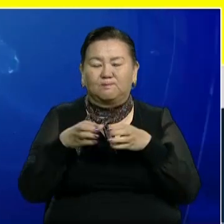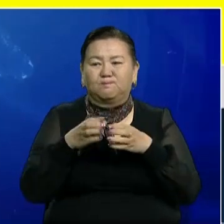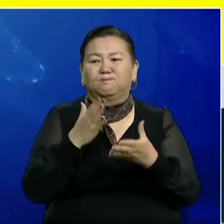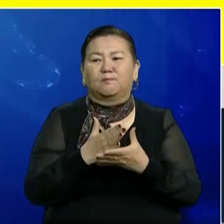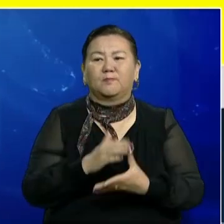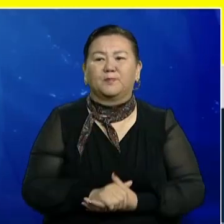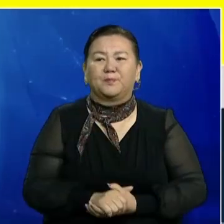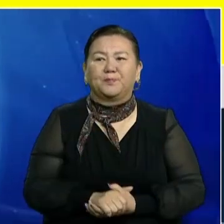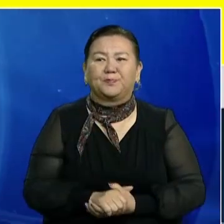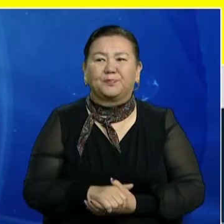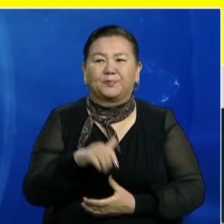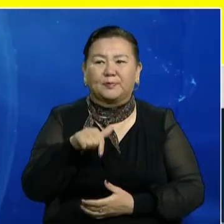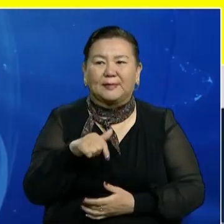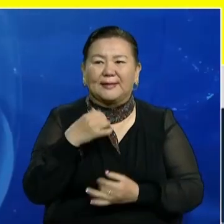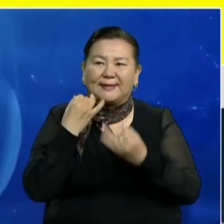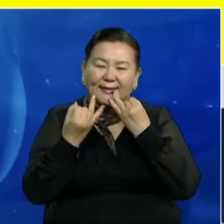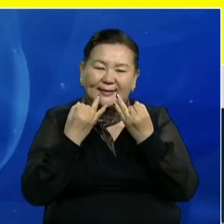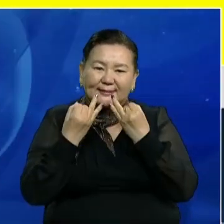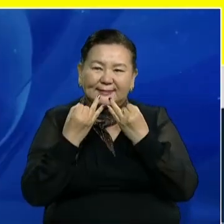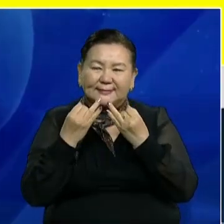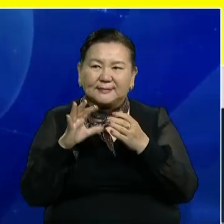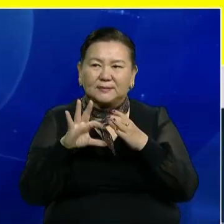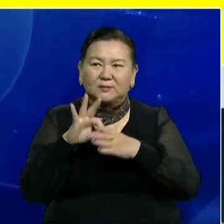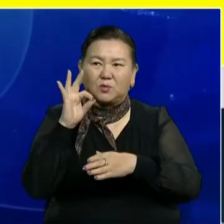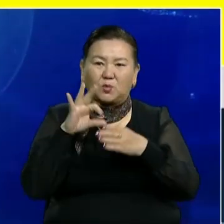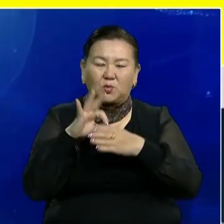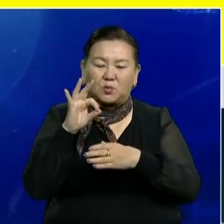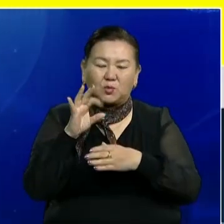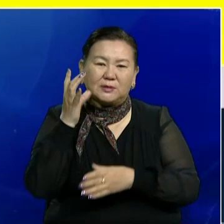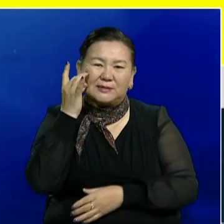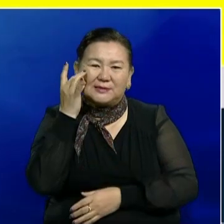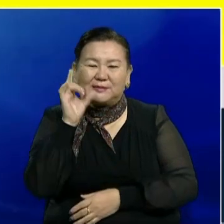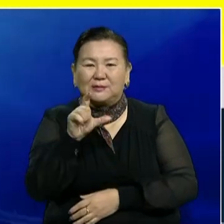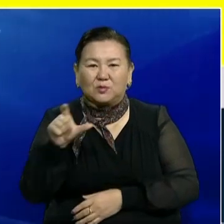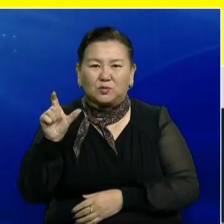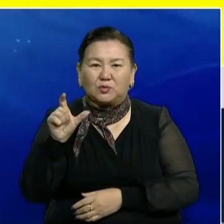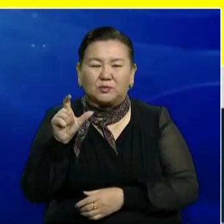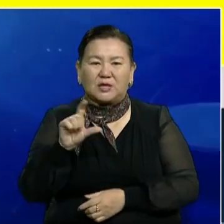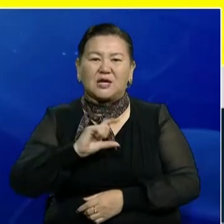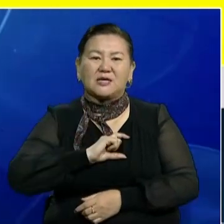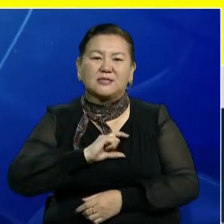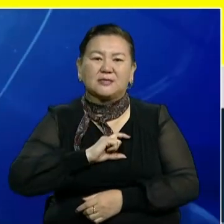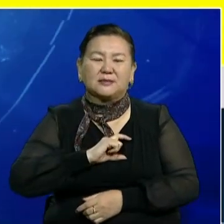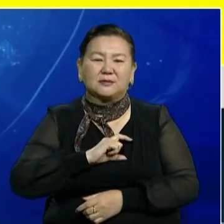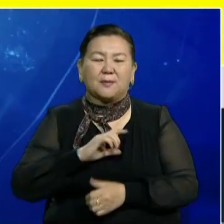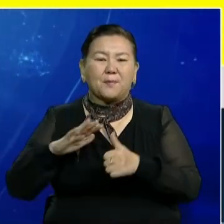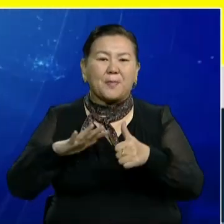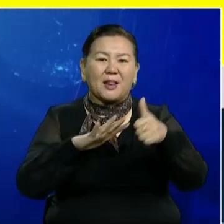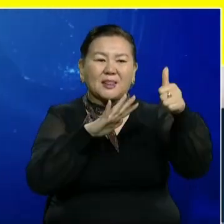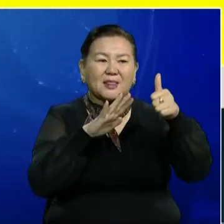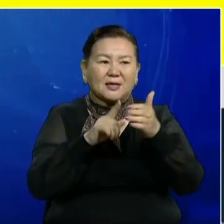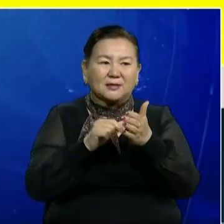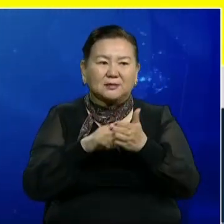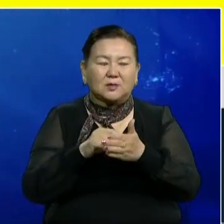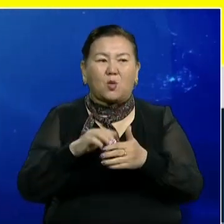Тэгээд яг энэ дээр ярилцсанаараа ингээд хүүхдүүдийн манлайлал их хоцрогдж байгаа юм байна. Бид нарт яг энэ хэрэгтэй байгаа маань